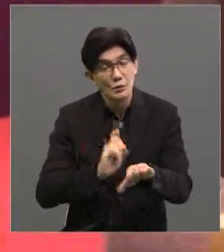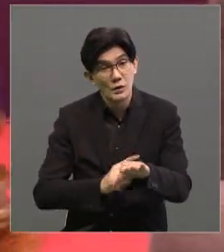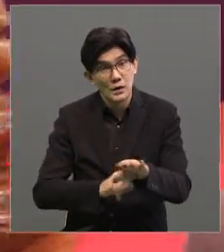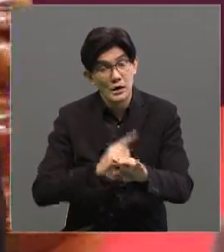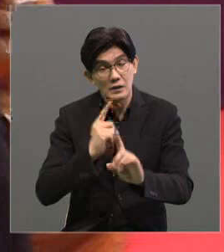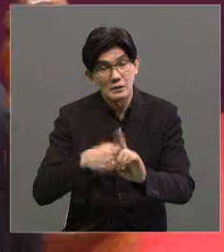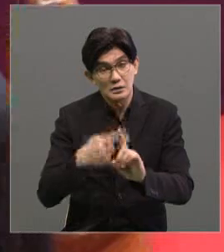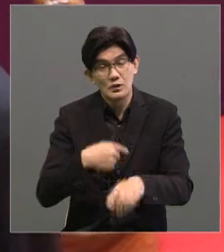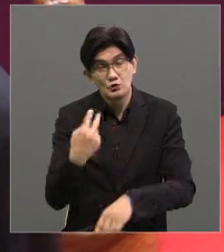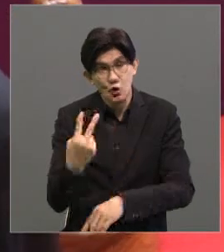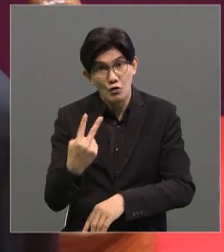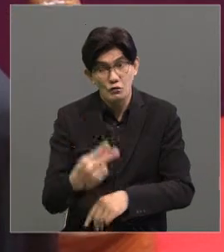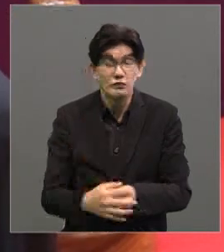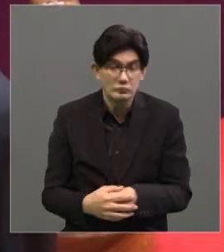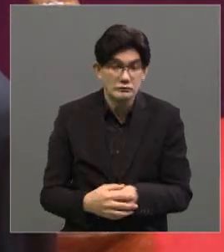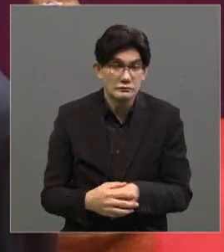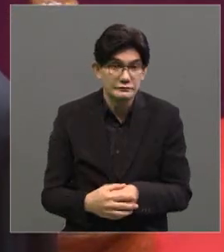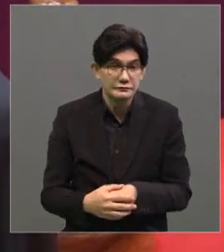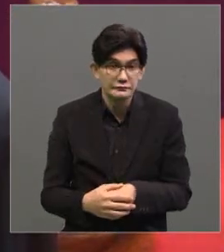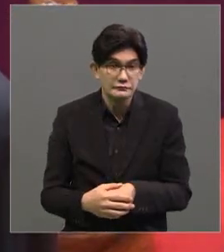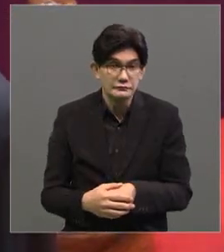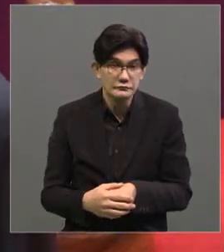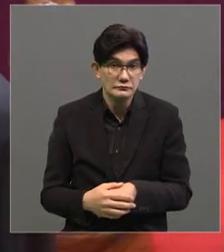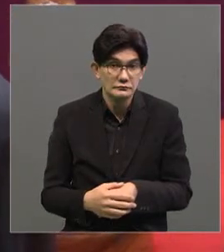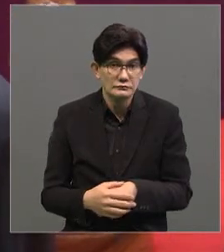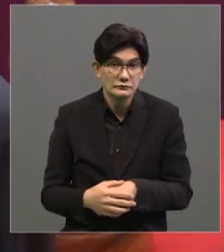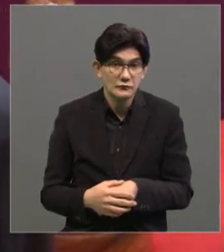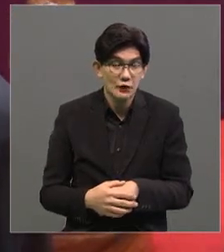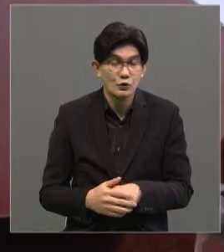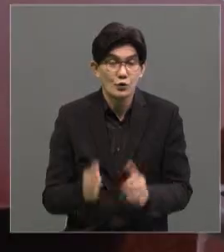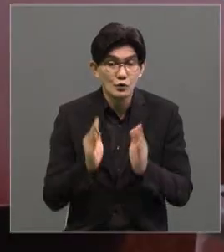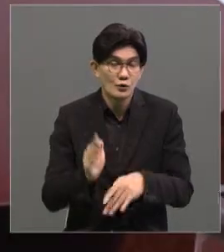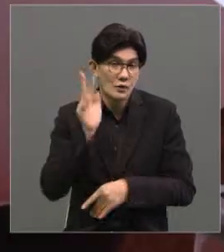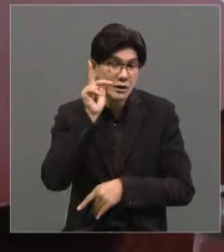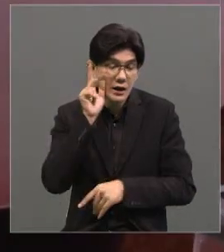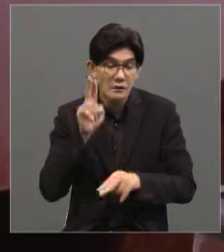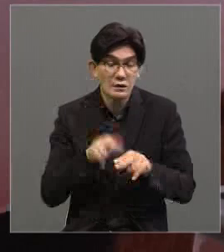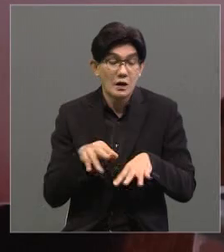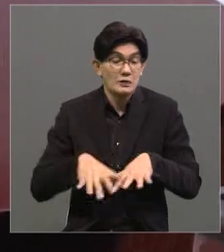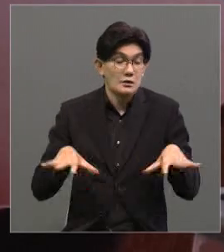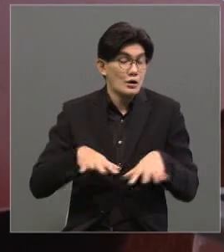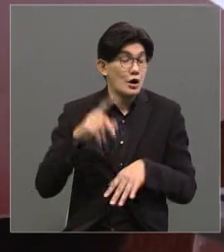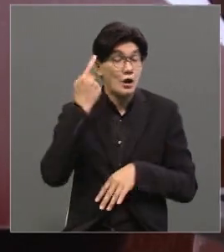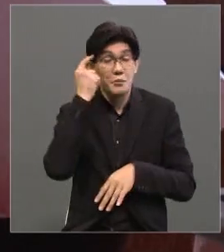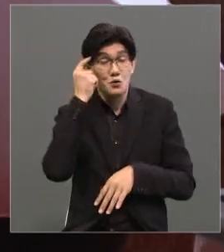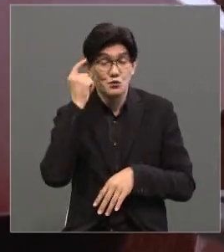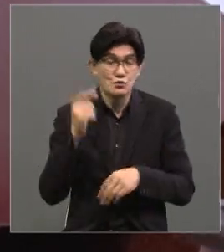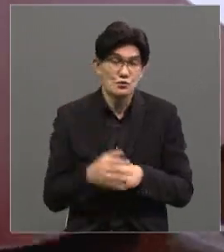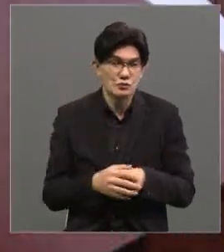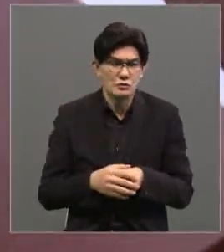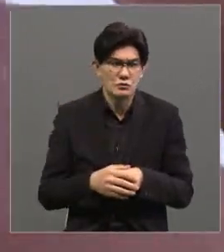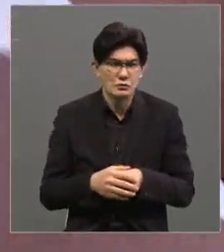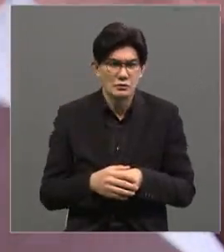2เดือนเท่านั้นนะคะส่วนทางฟากฝั่งของคุณอรการนั่งดูเฉยๆไม่ได้รู้เรื่องเลยนะครับบอกว่า